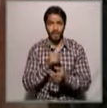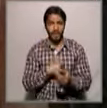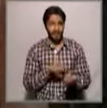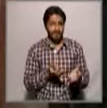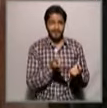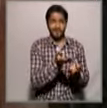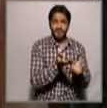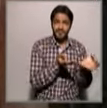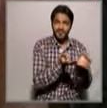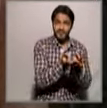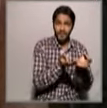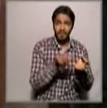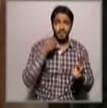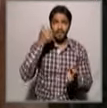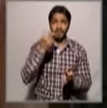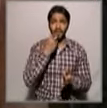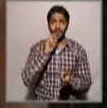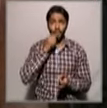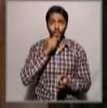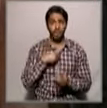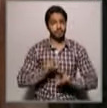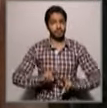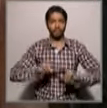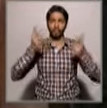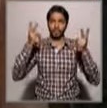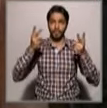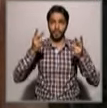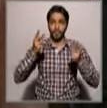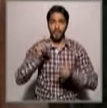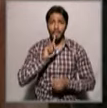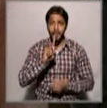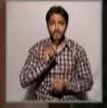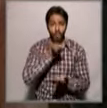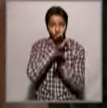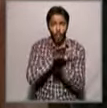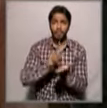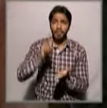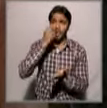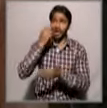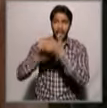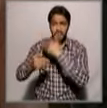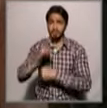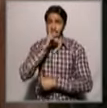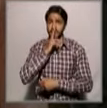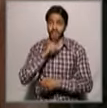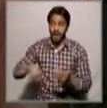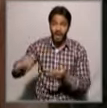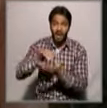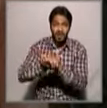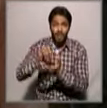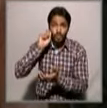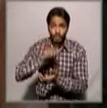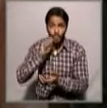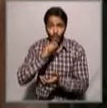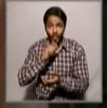ان انا اعمل اي حاجه زي مثلا شرب السجاير اي حاجه، بس انا اقسم لك بالله ما كنتش اعمل اي حاجه من دي كلها خالص.